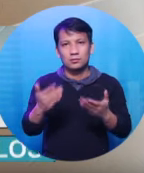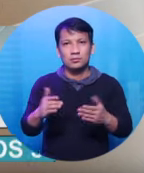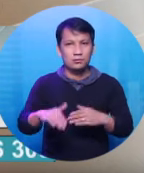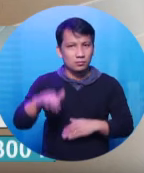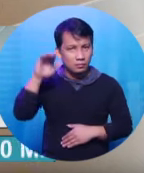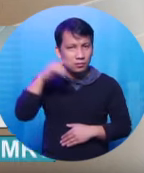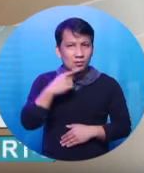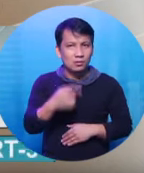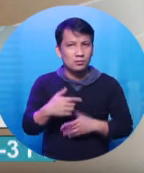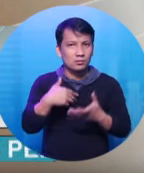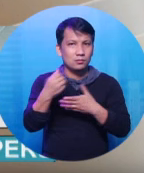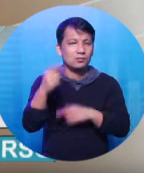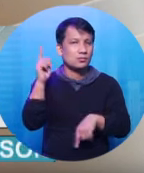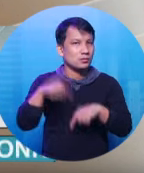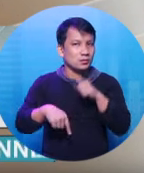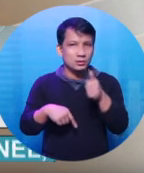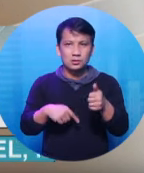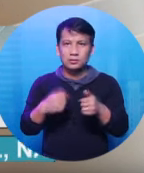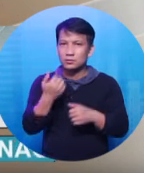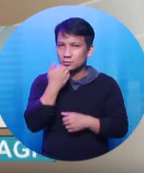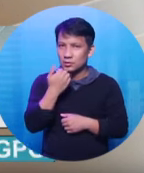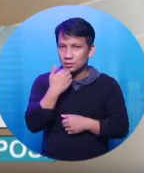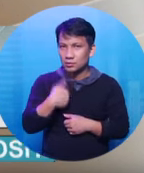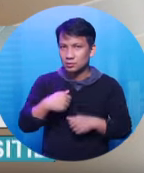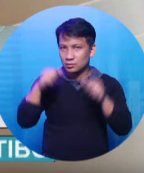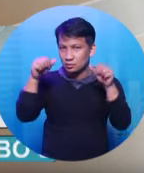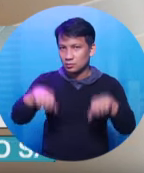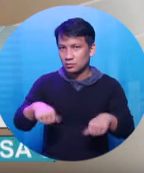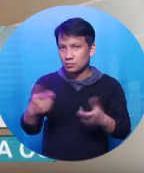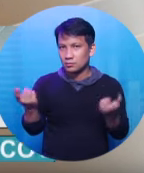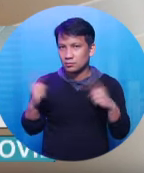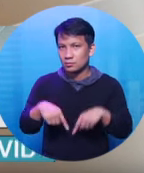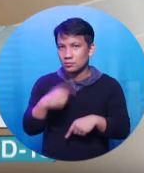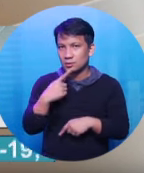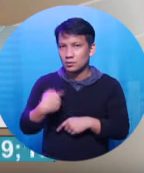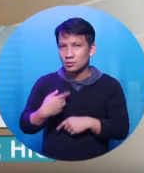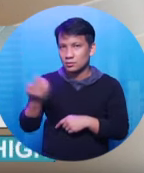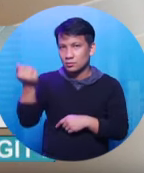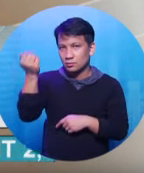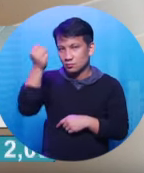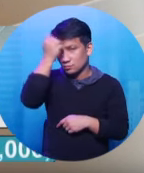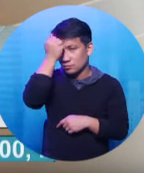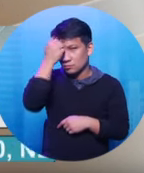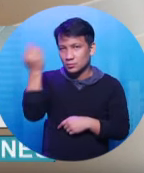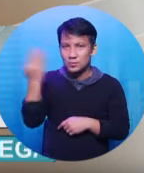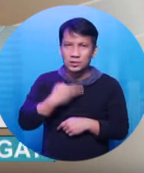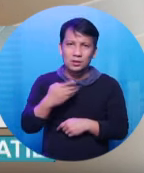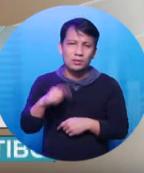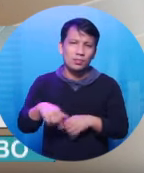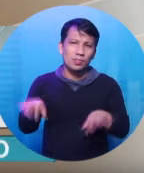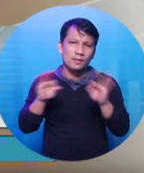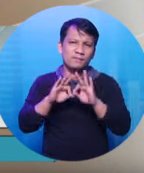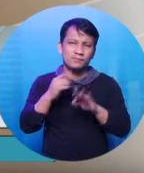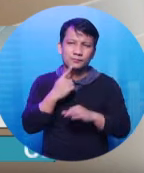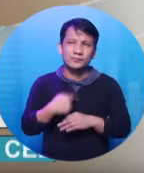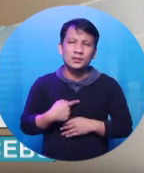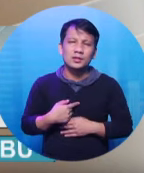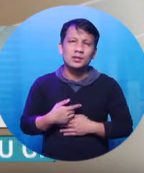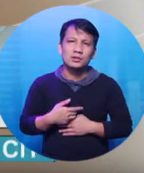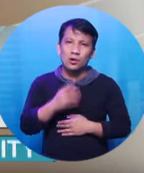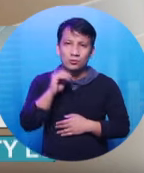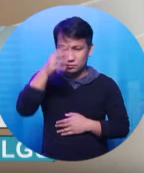Sa bahay namin, hindi ganun. Nagkamali ako ng marami sa buhay ko, never akong tinawag na bobo ng tatay ko. Okay. Anyway, ito naman po, ito na po ma'am Carla,